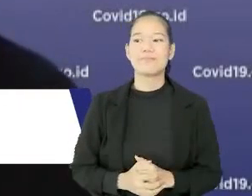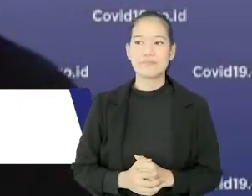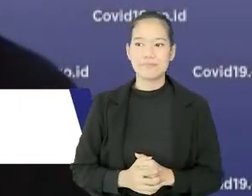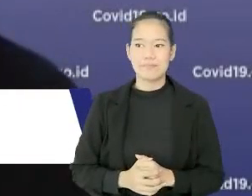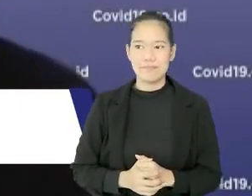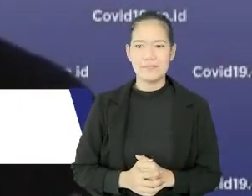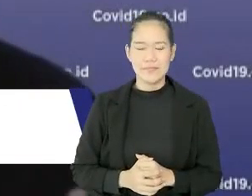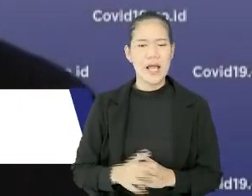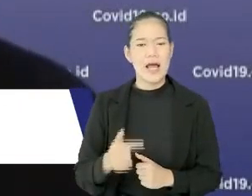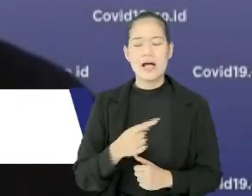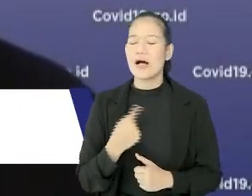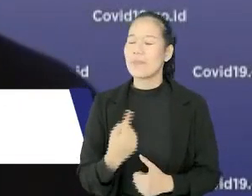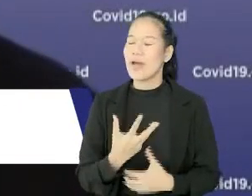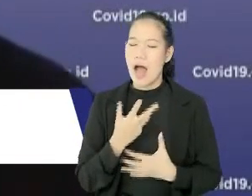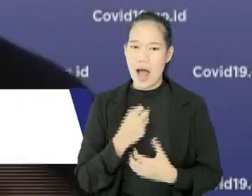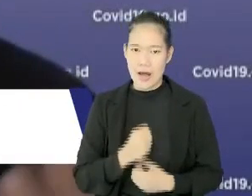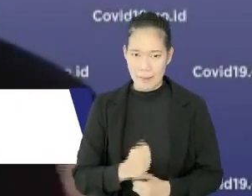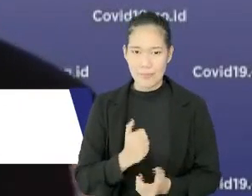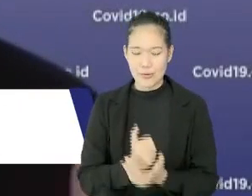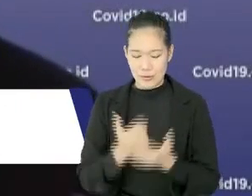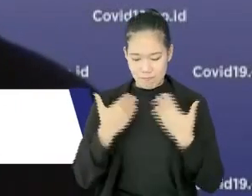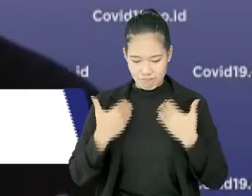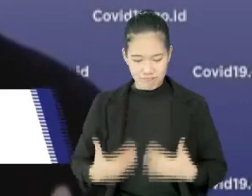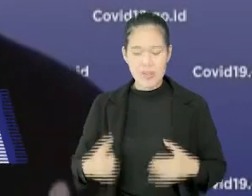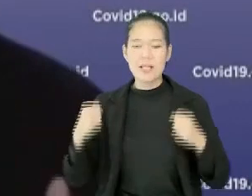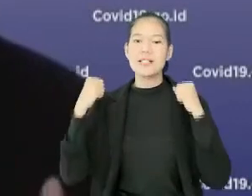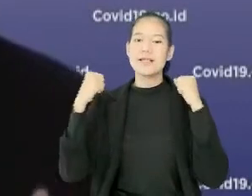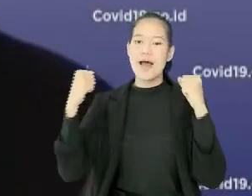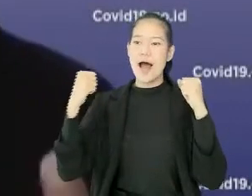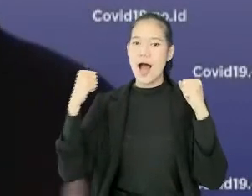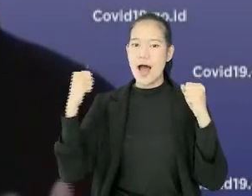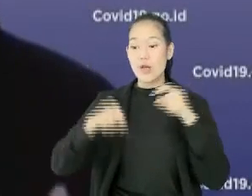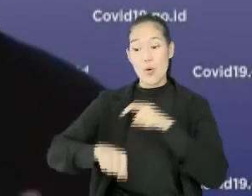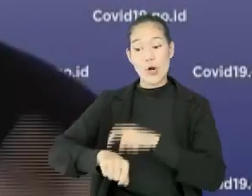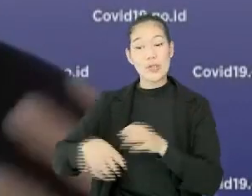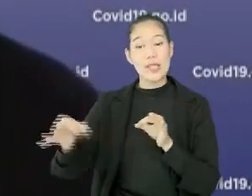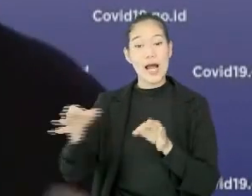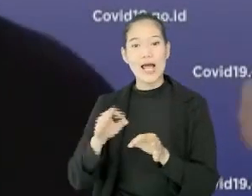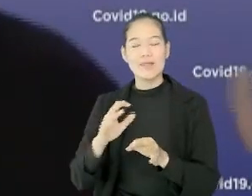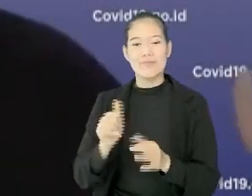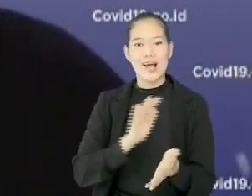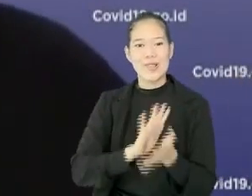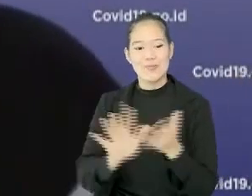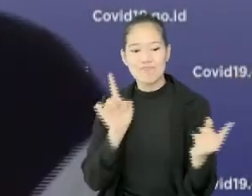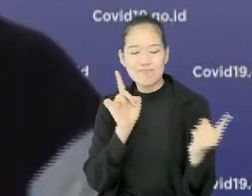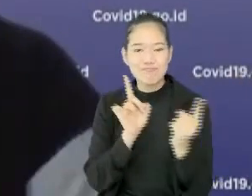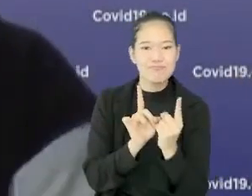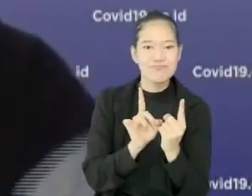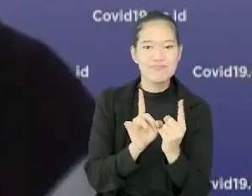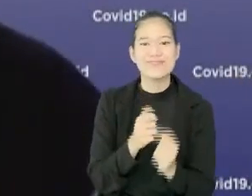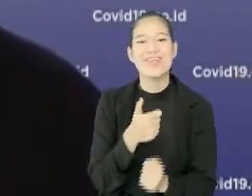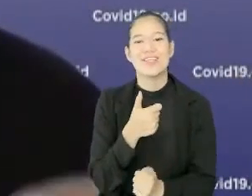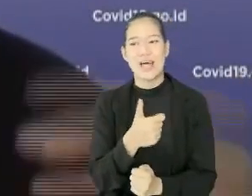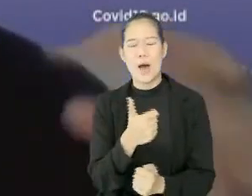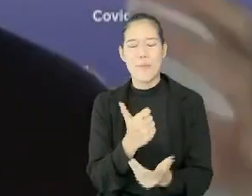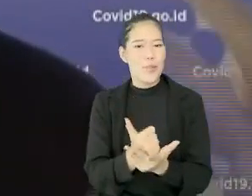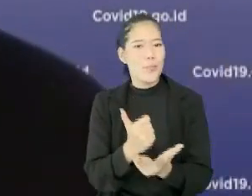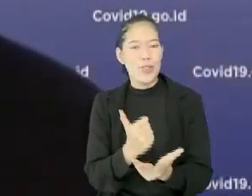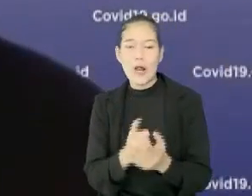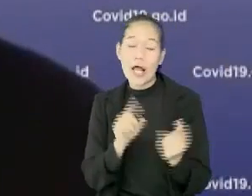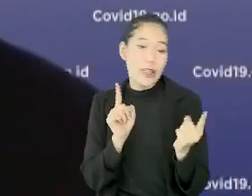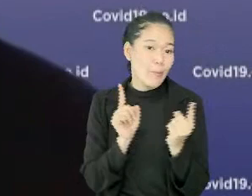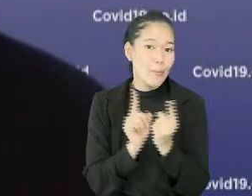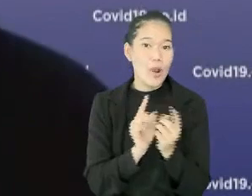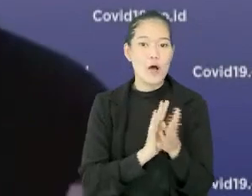kita sih berharapnya gitu kita semua dalam keadaan sehat dan dalam waktu dekat bisa langsung tatap muka di maksudnya gitu ya bisa betul-betul